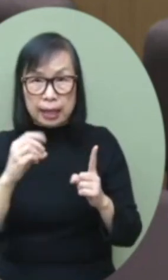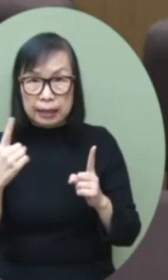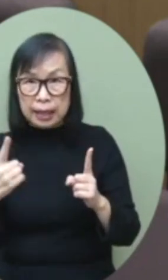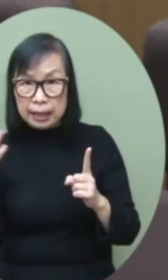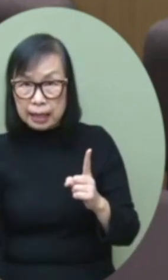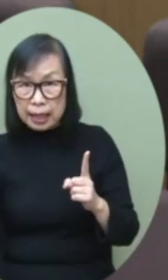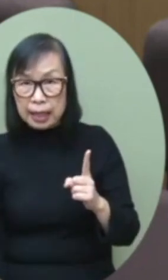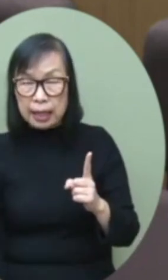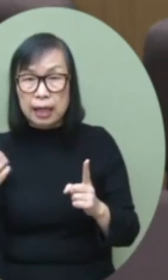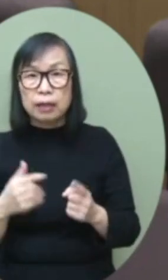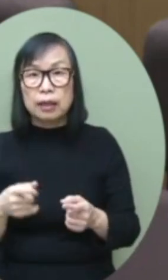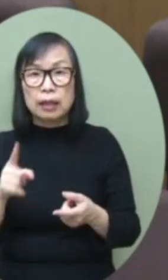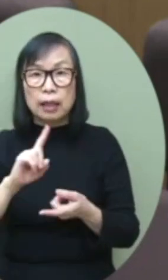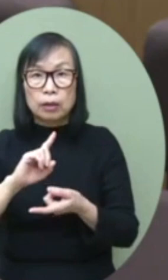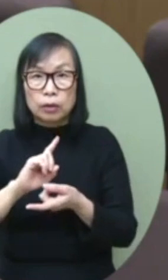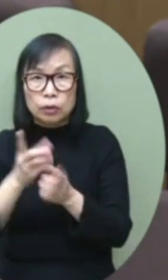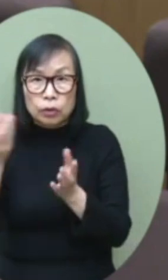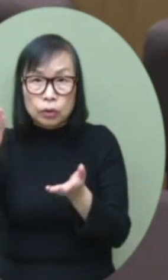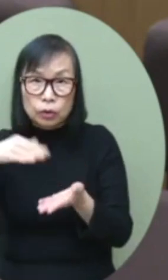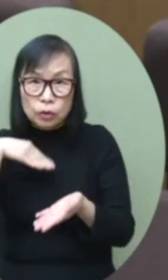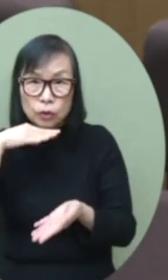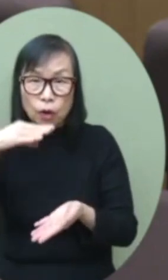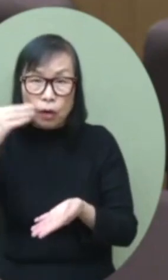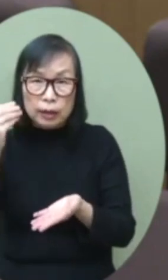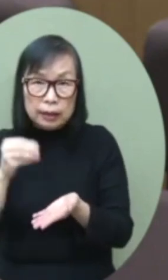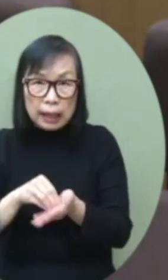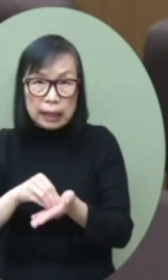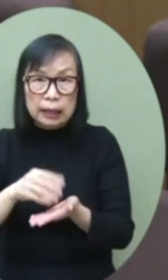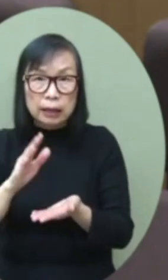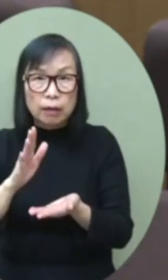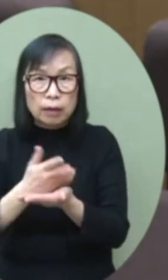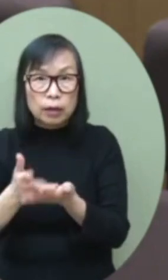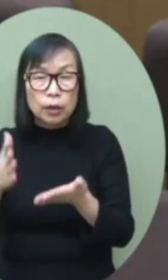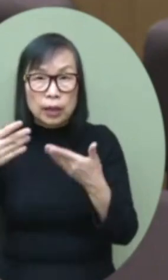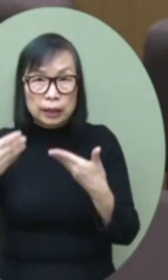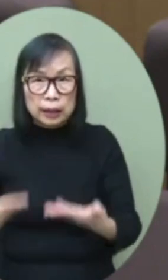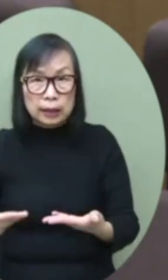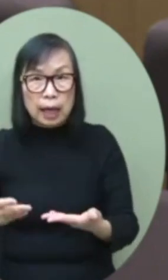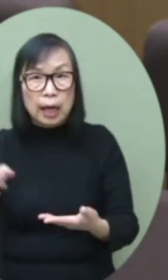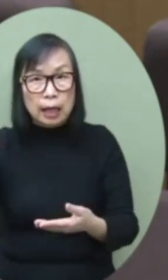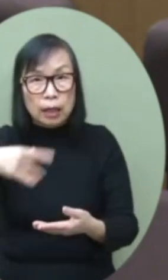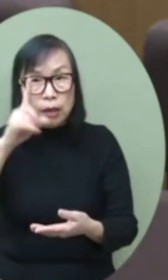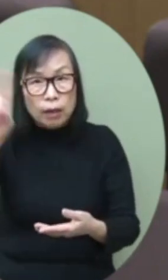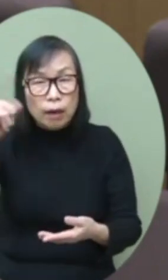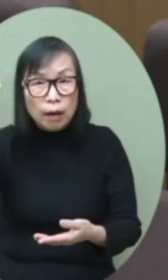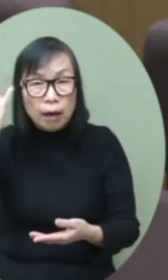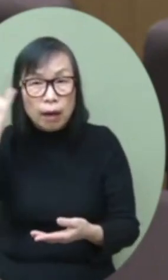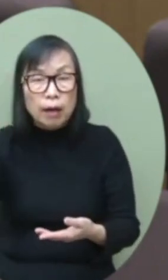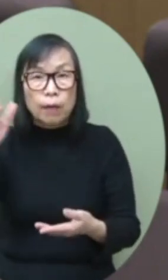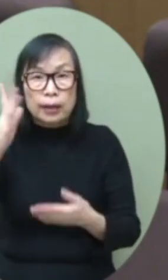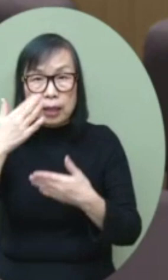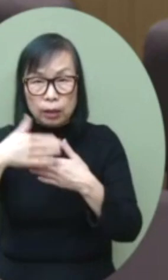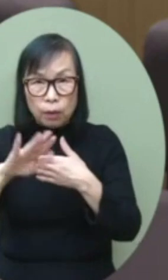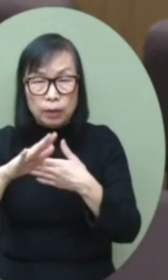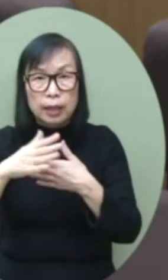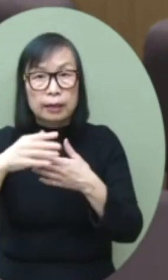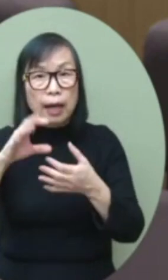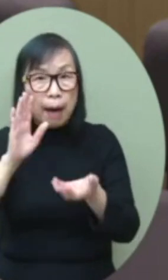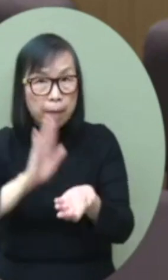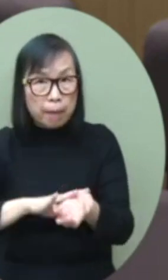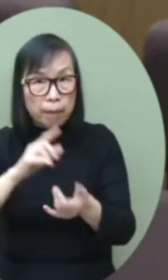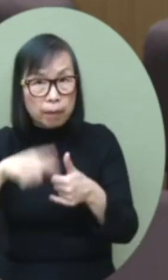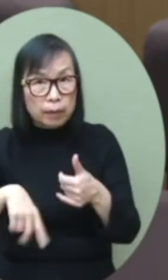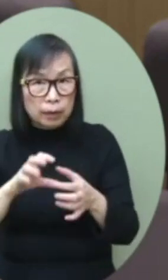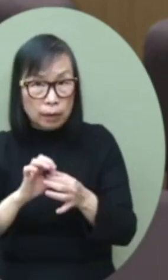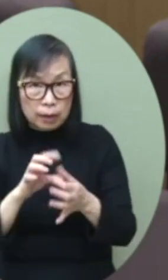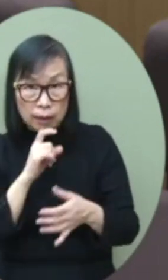其實係仲係待定啦嗰、那個分那個 case 嘅分類。想問一下而家佢係源頭不明啊，定係同其他 case 有關咧？同